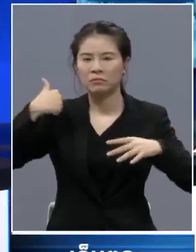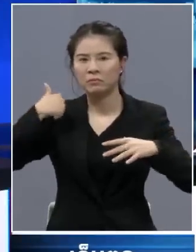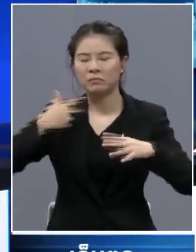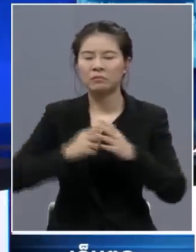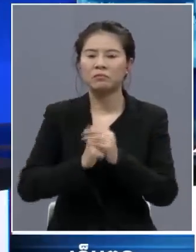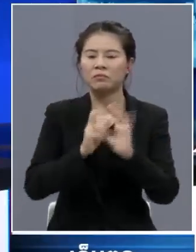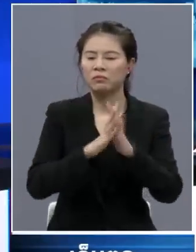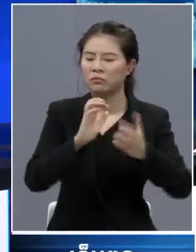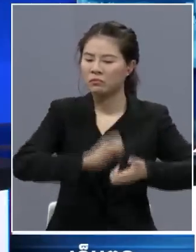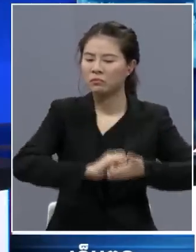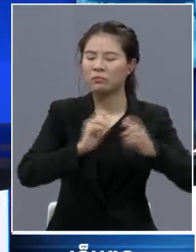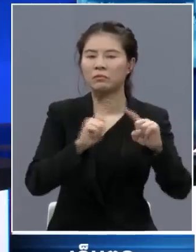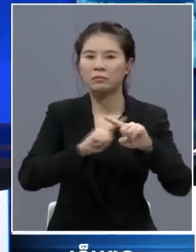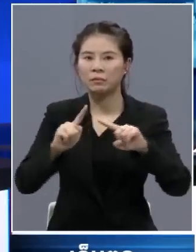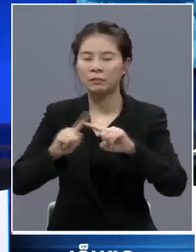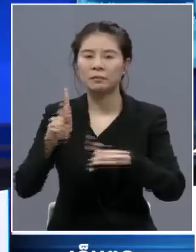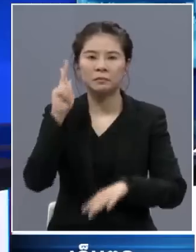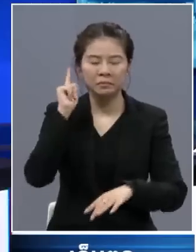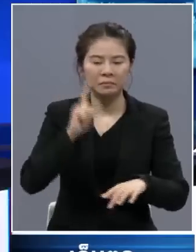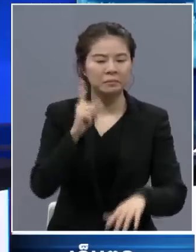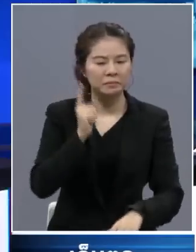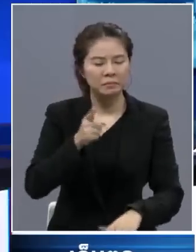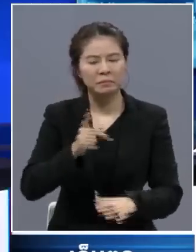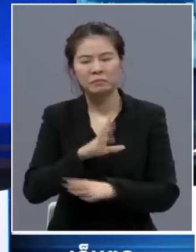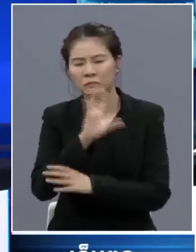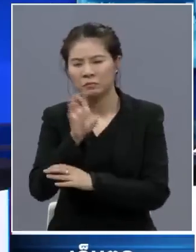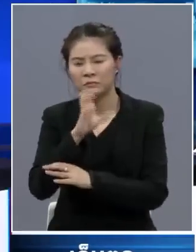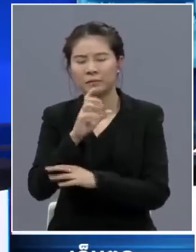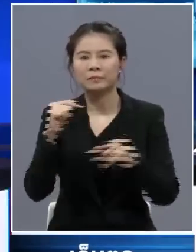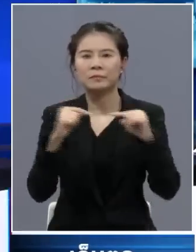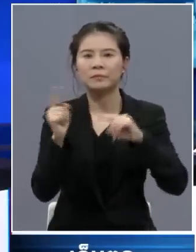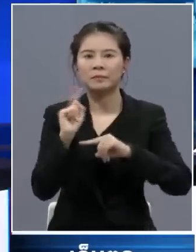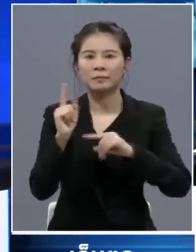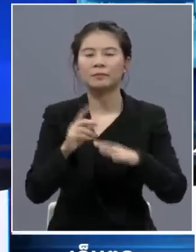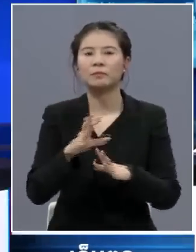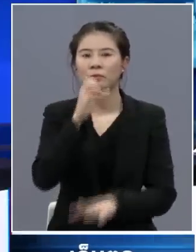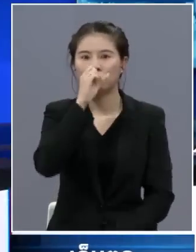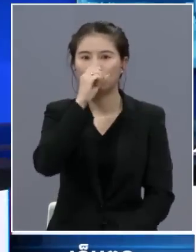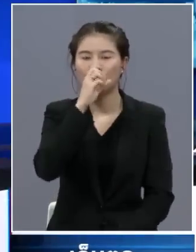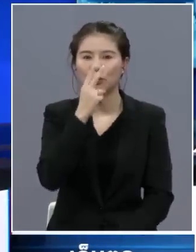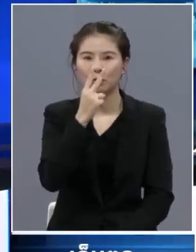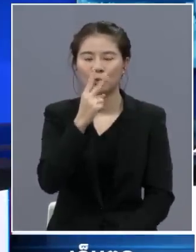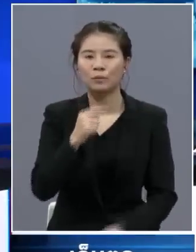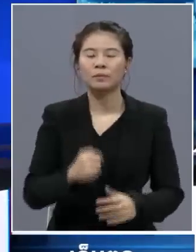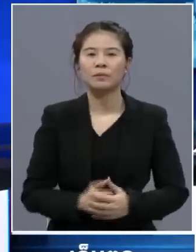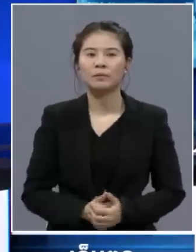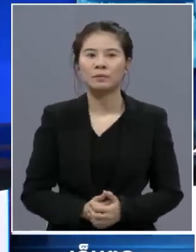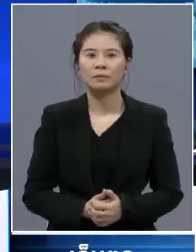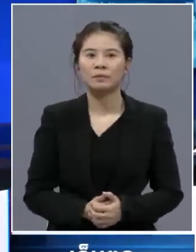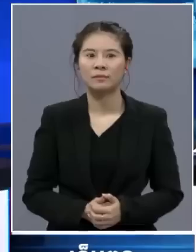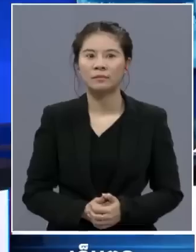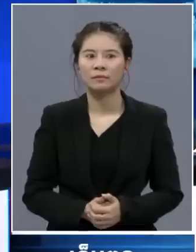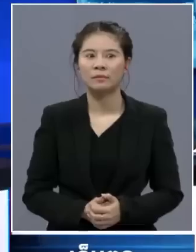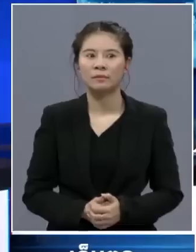แล้วก็ท่าทีต่างๆที่มันมีทั้งข่าวจริงแล้วก็ข่าวหลอกออกมาในช่วงนี้นะครับทีนี้ก่อนที่จะไปติดตามกันเนี่ยคุณจะว่าไงนะ จ